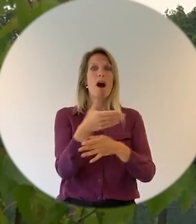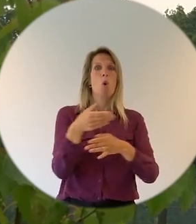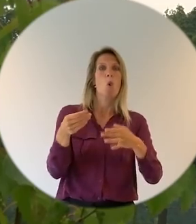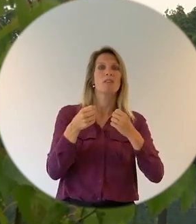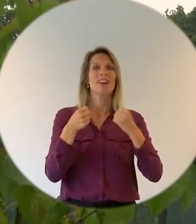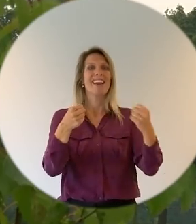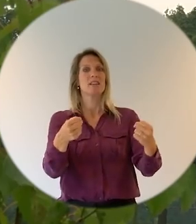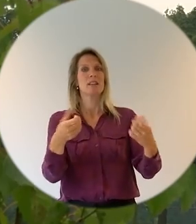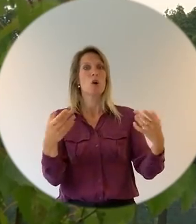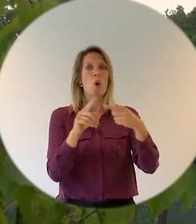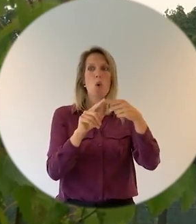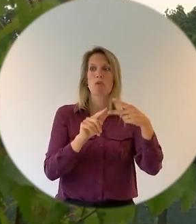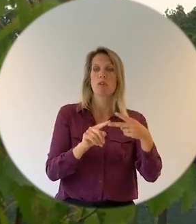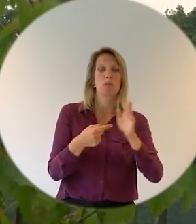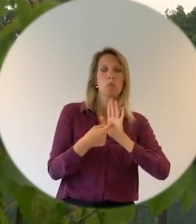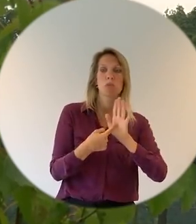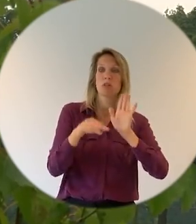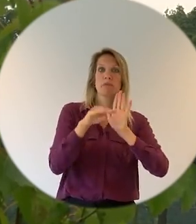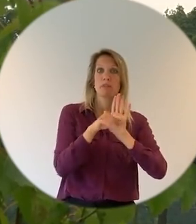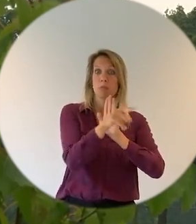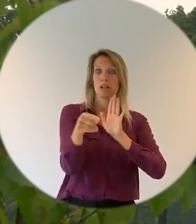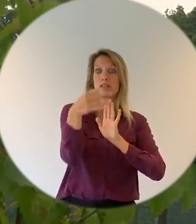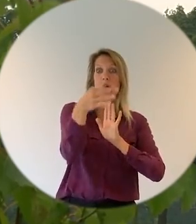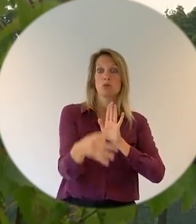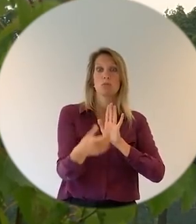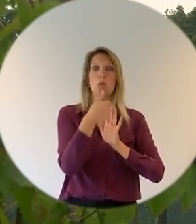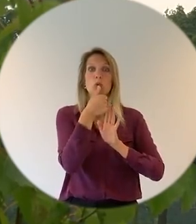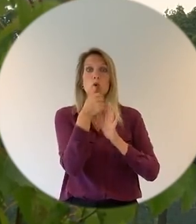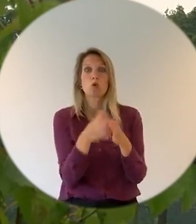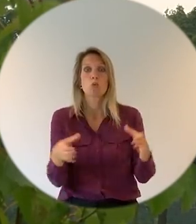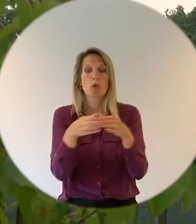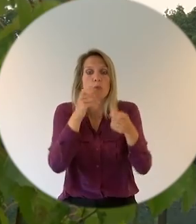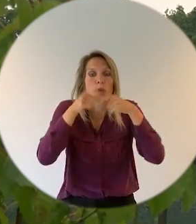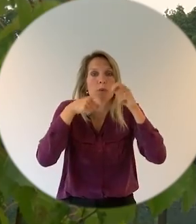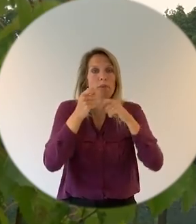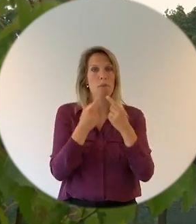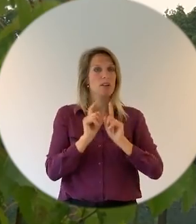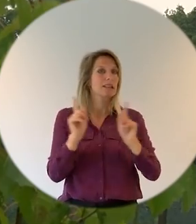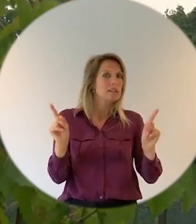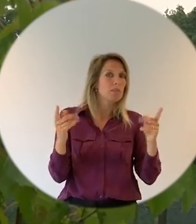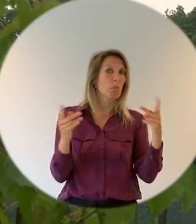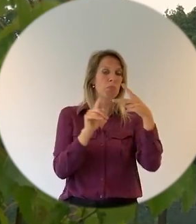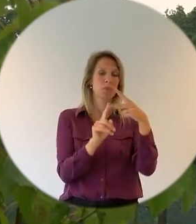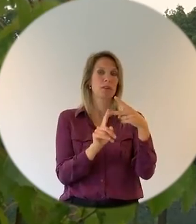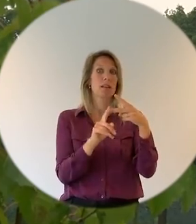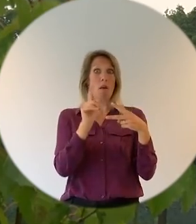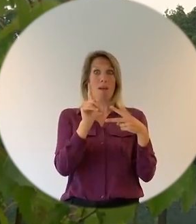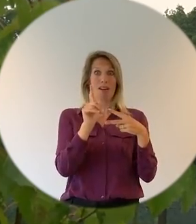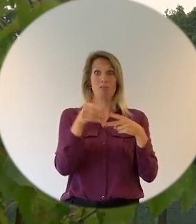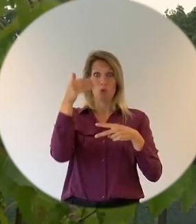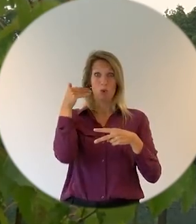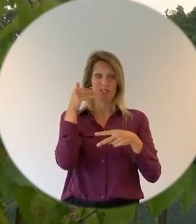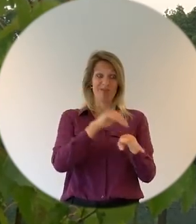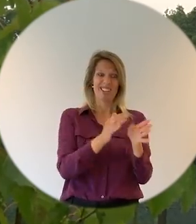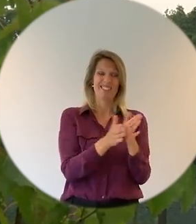of een wet bij jullie thuis misschien dat je de snoeppot niet leeg mag eten zomaar. Maar de Joden, tijd van de